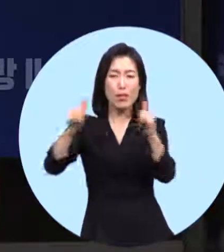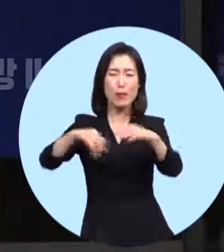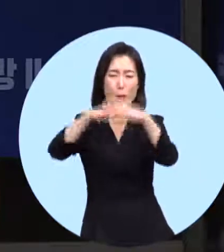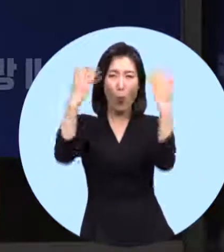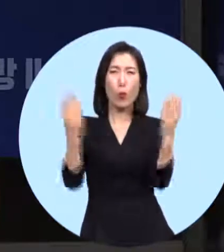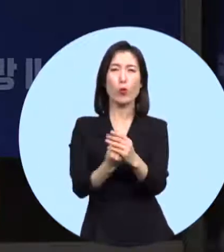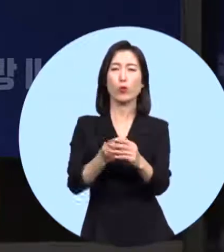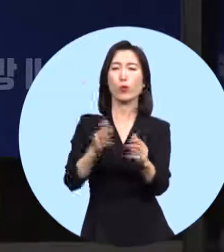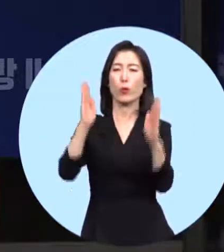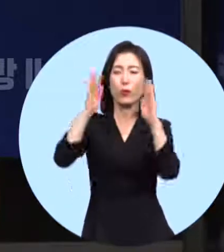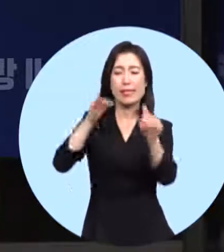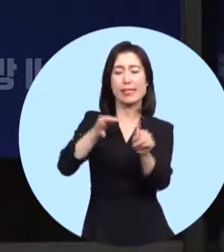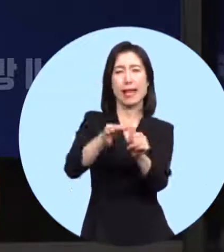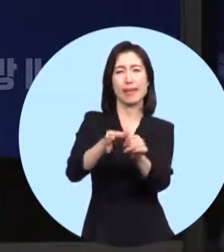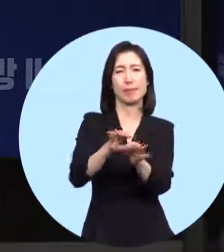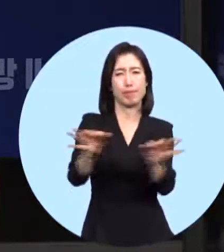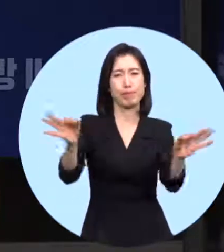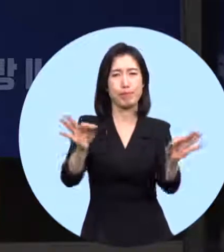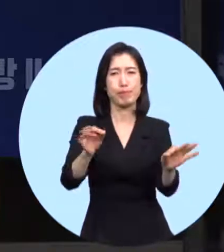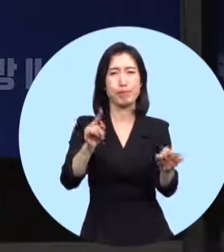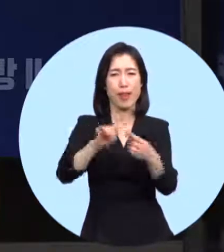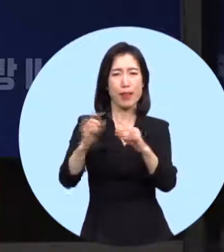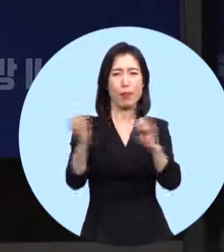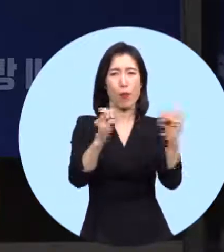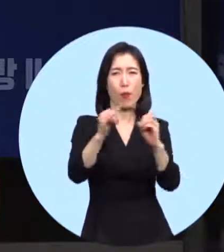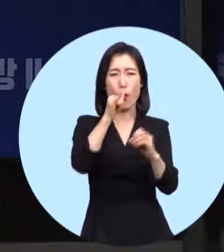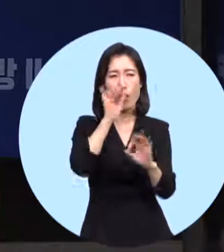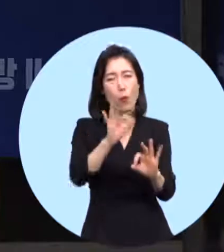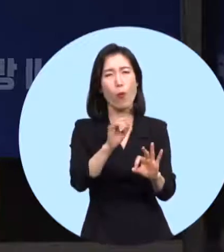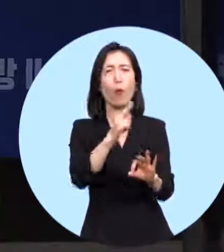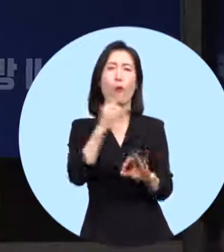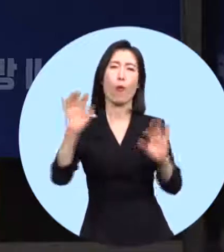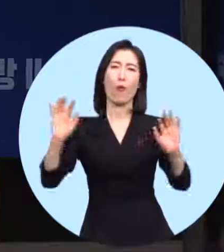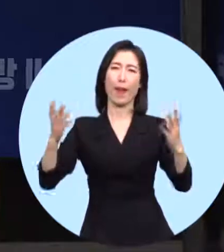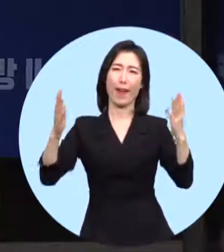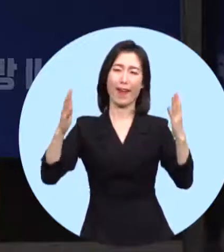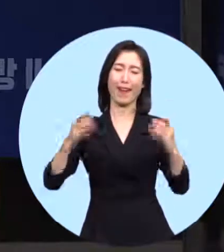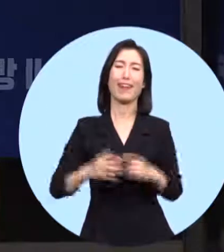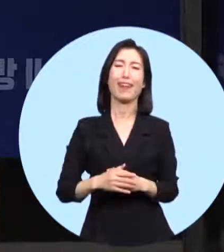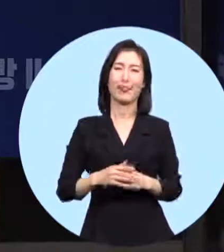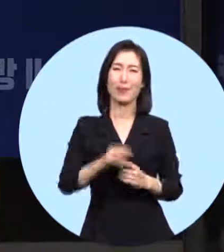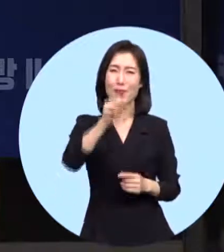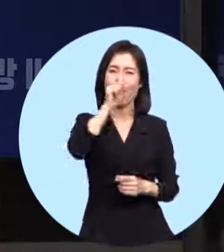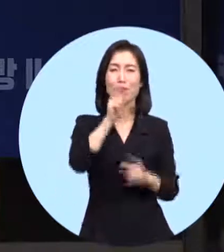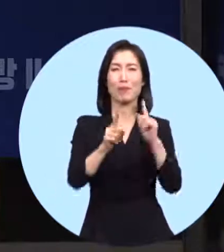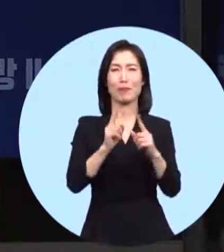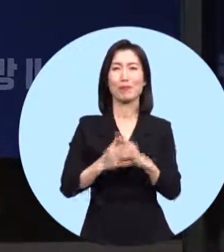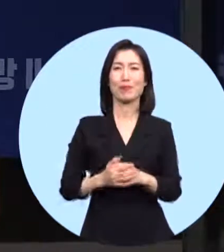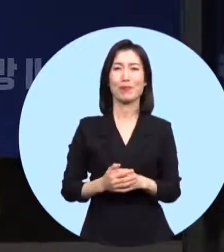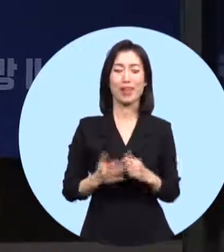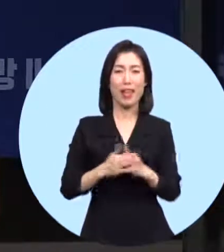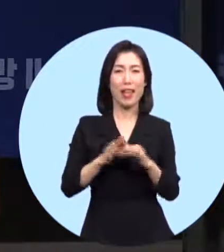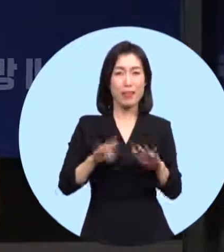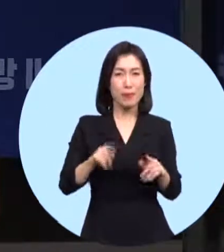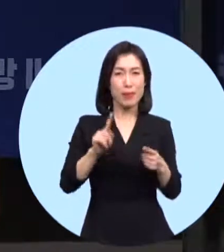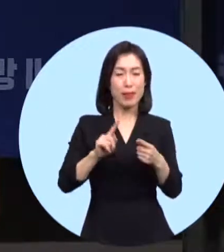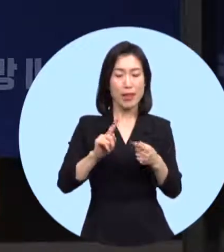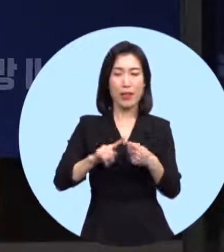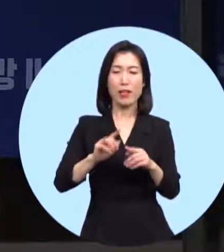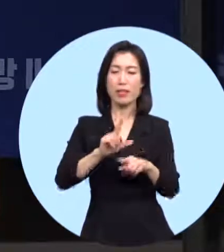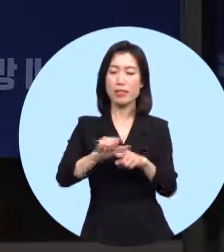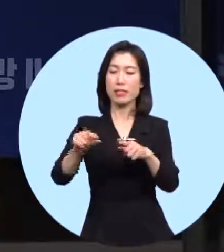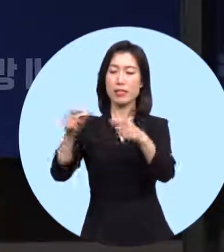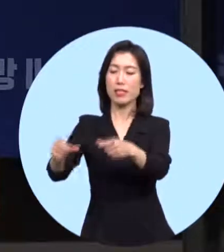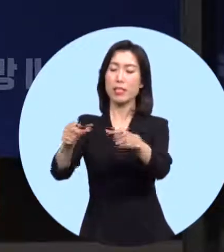논의가 이루어진다는 것은 굉장히 환영할 만한 일이라고 생각이 듭니다. 이와 동시에 보면은 이제 지역에서도